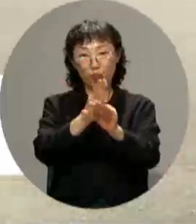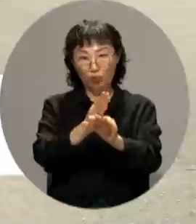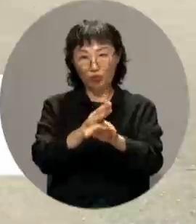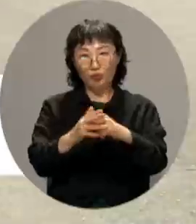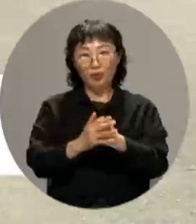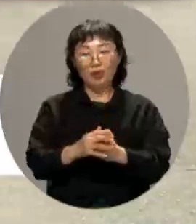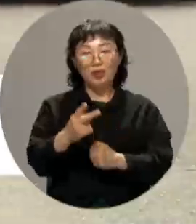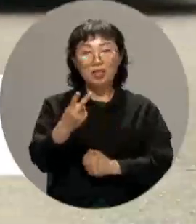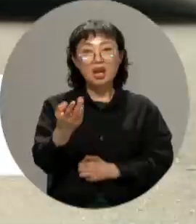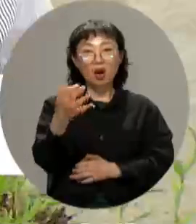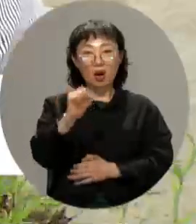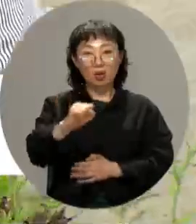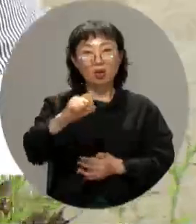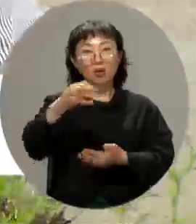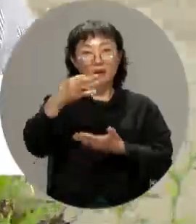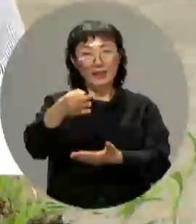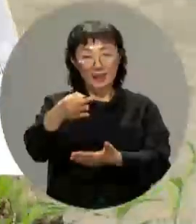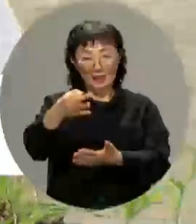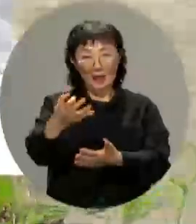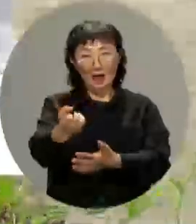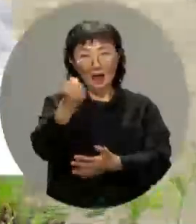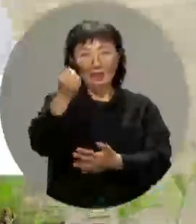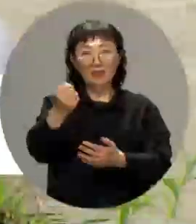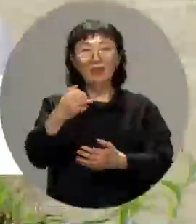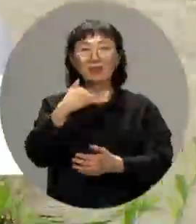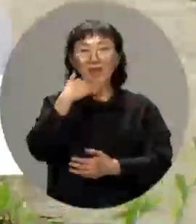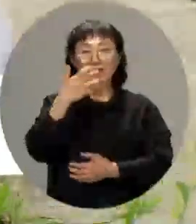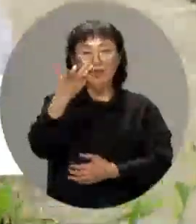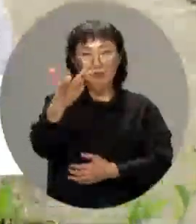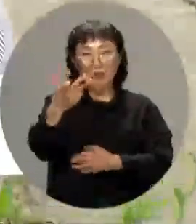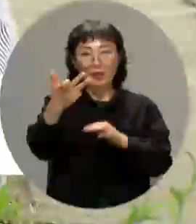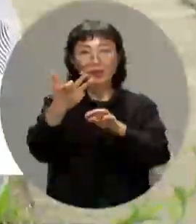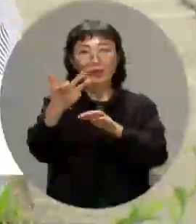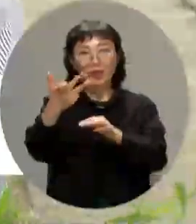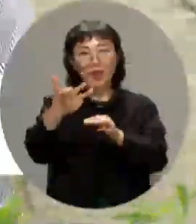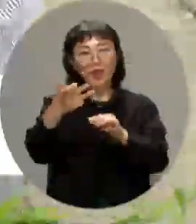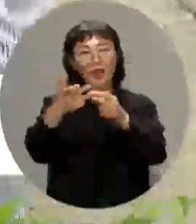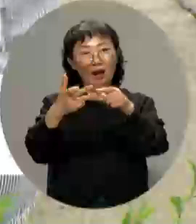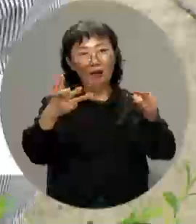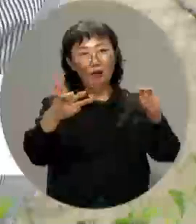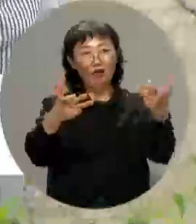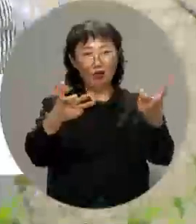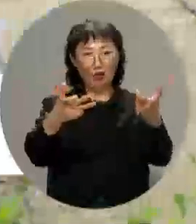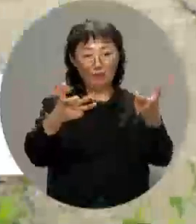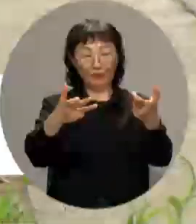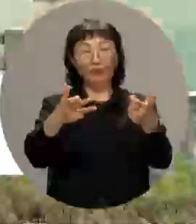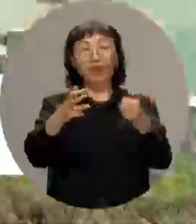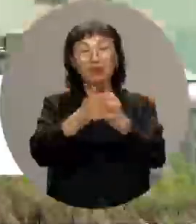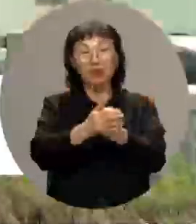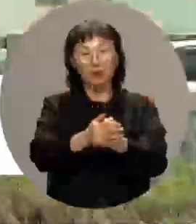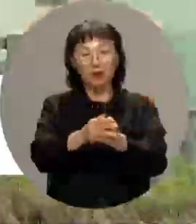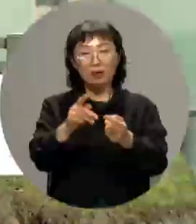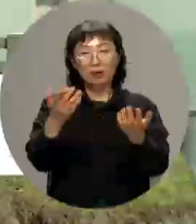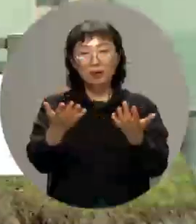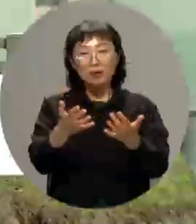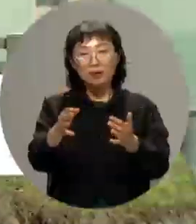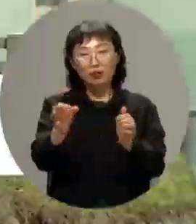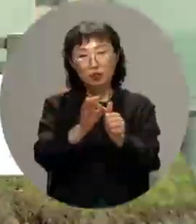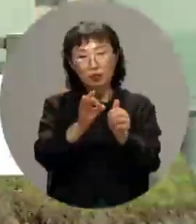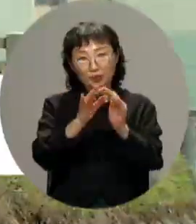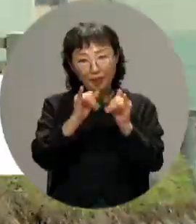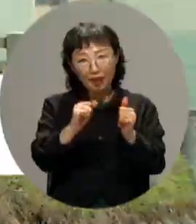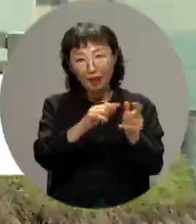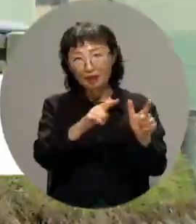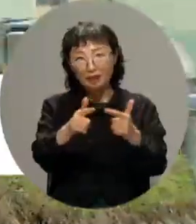자격은 2억 원 미만의 재산을 가진 만 18세에서 65세 시민 등으로 실업급여 수급자와 1세대 2인